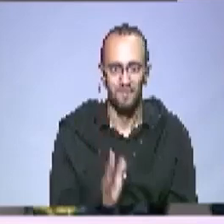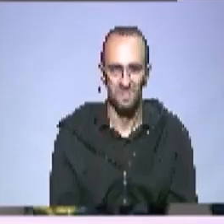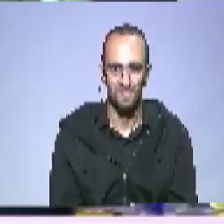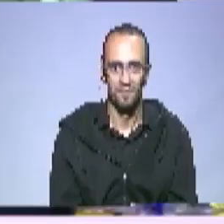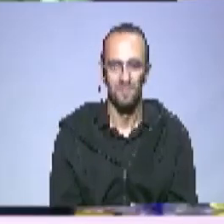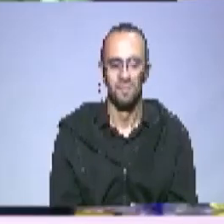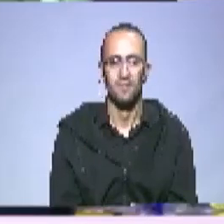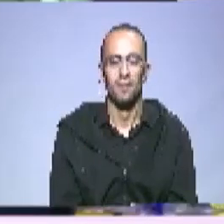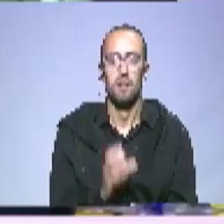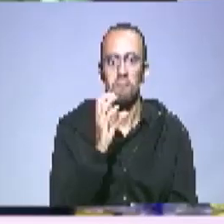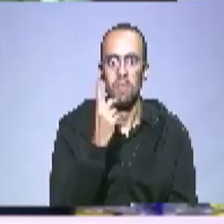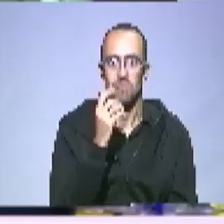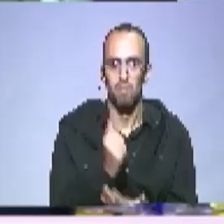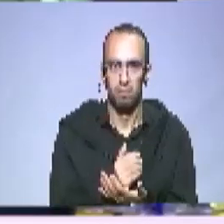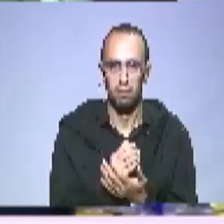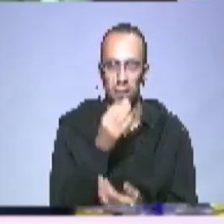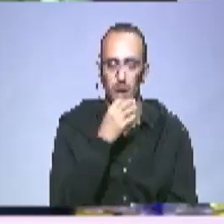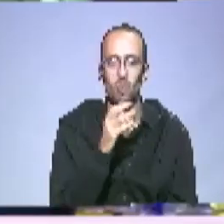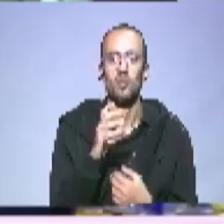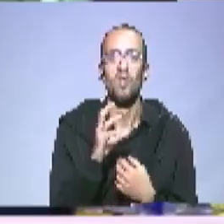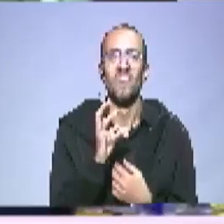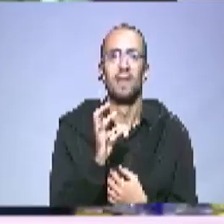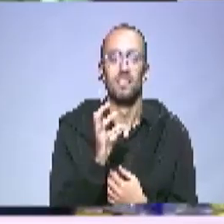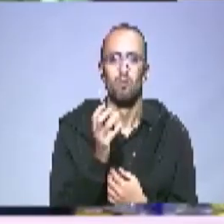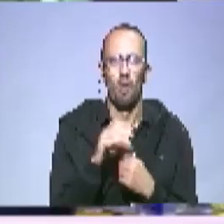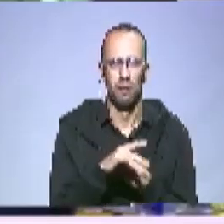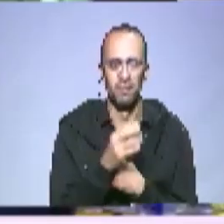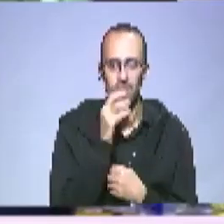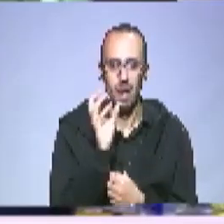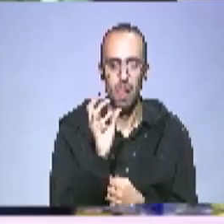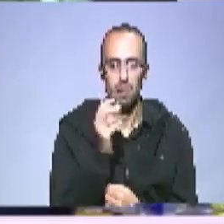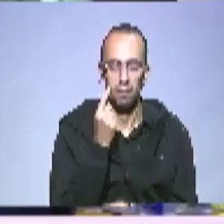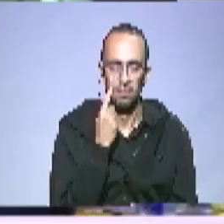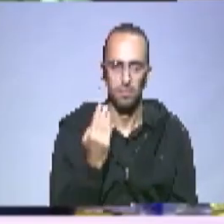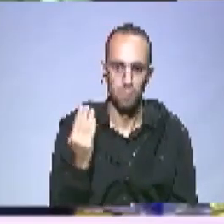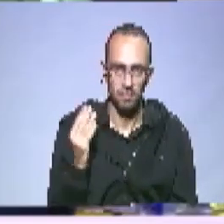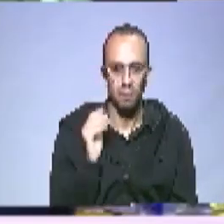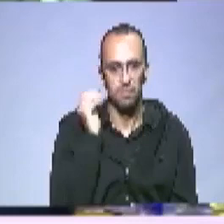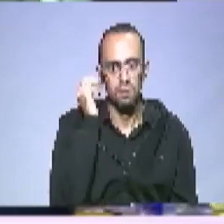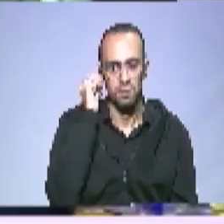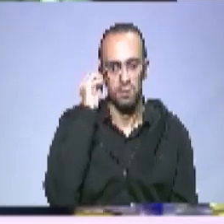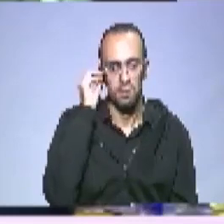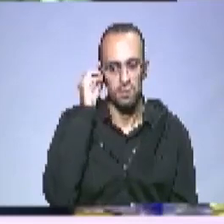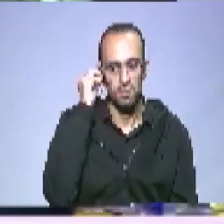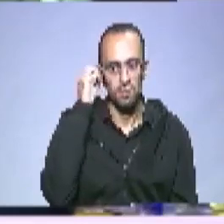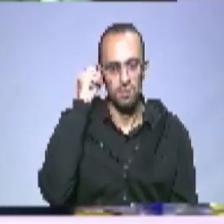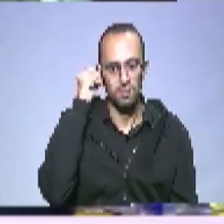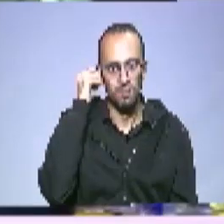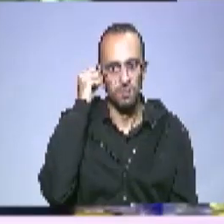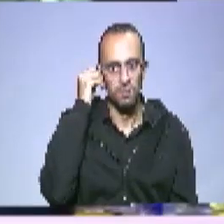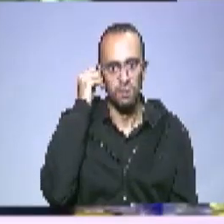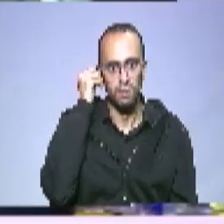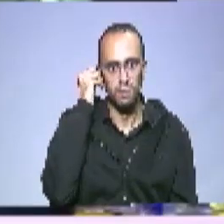طيب. معانا بصله في حجم اليوستفنديه كده، نبتدي ننزل بيها هنا كده.